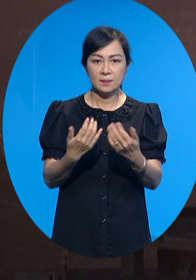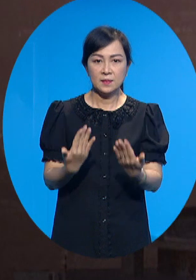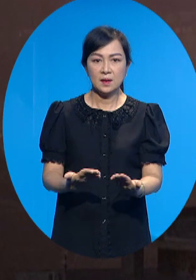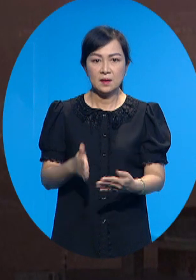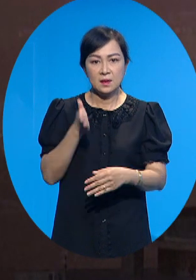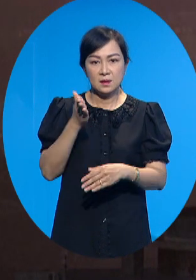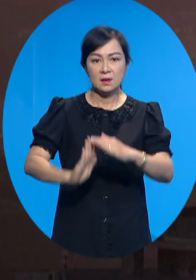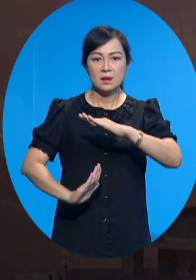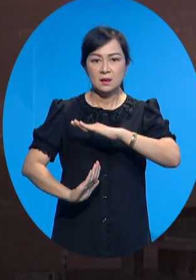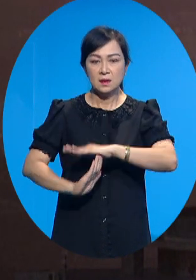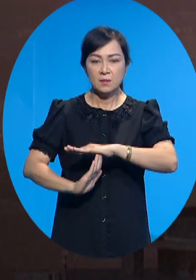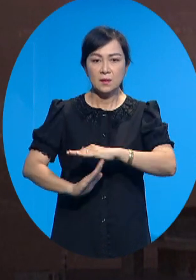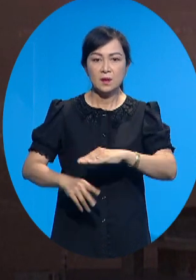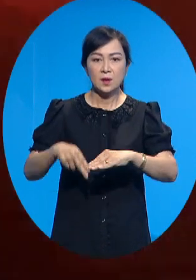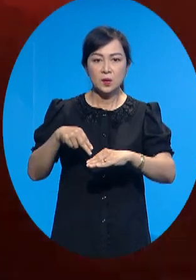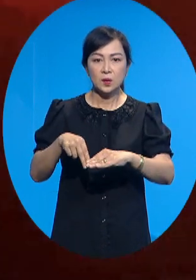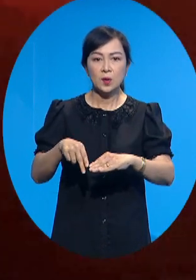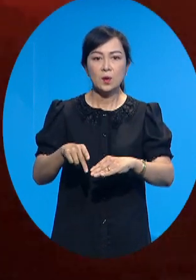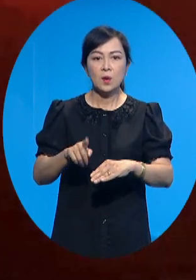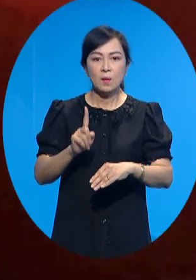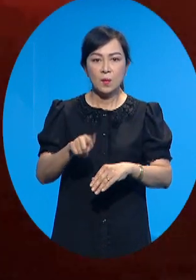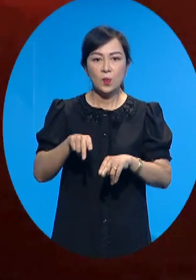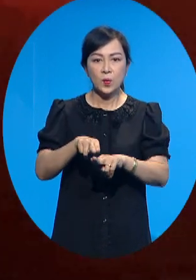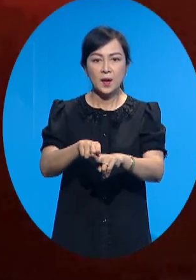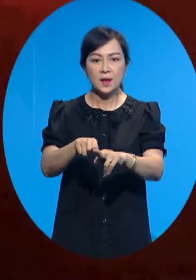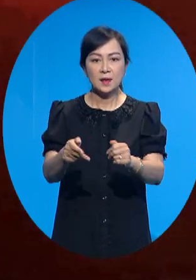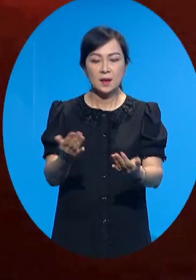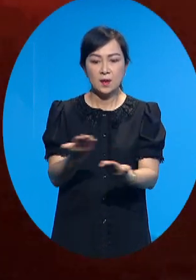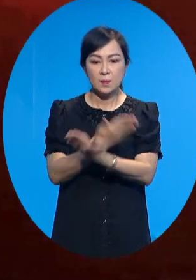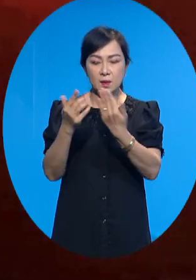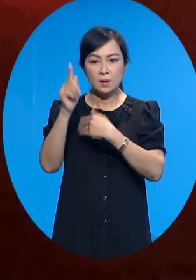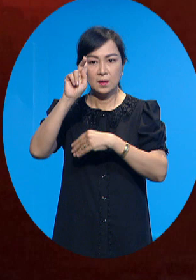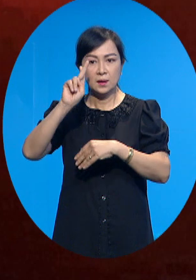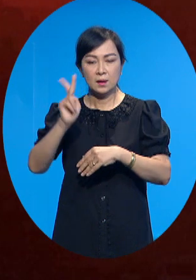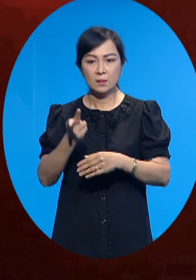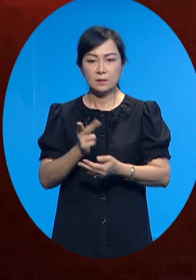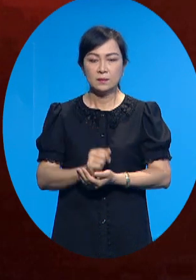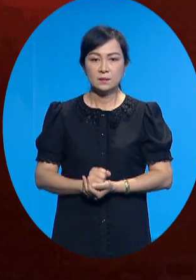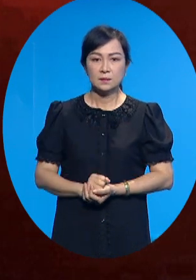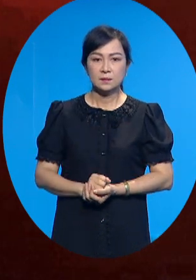nhằm tiến tới chấm dứt tiêu thụ nhiên liệu hóa thạch, một trong những nguyên nhân gây ra biến đổi khí hậu.